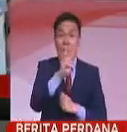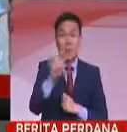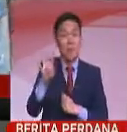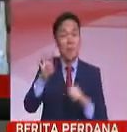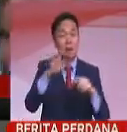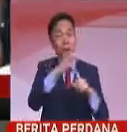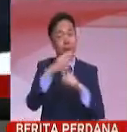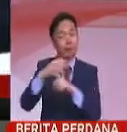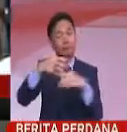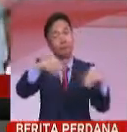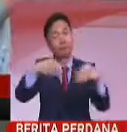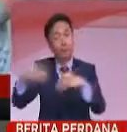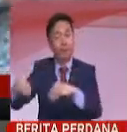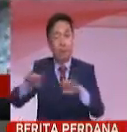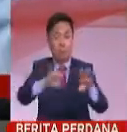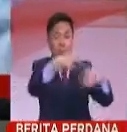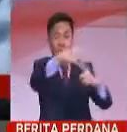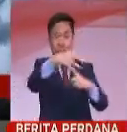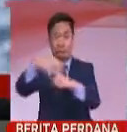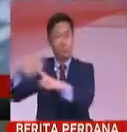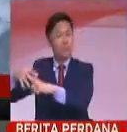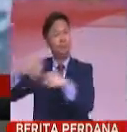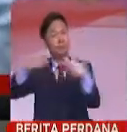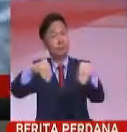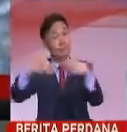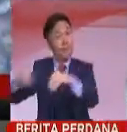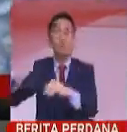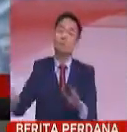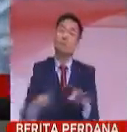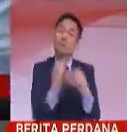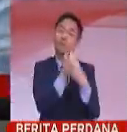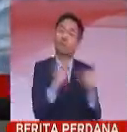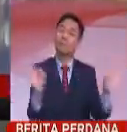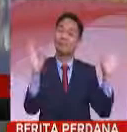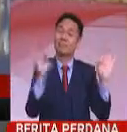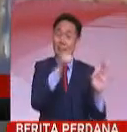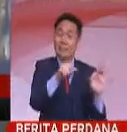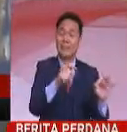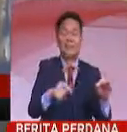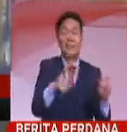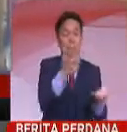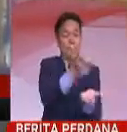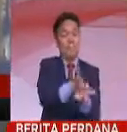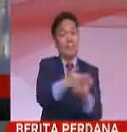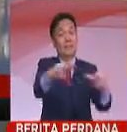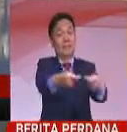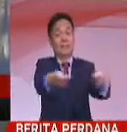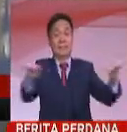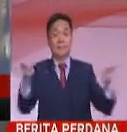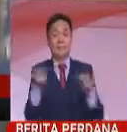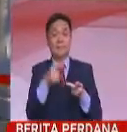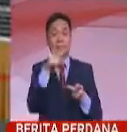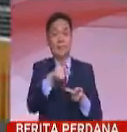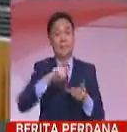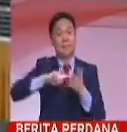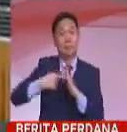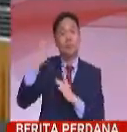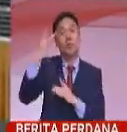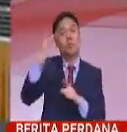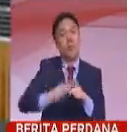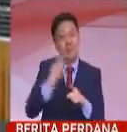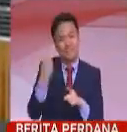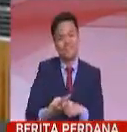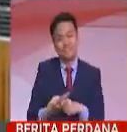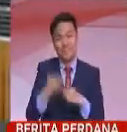peniaga dibenarkan membuka perniagaan mereka secara percuma di kawasan letak kenderaan selama 2 bulan bermula semalam.